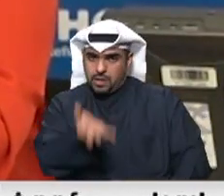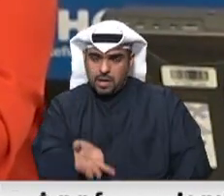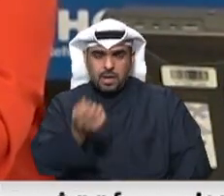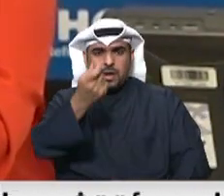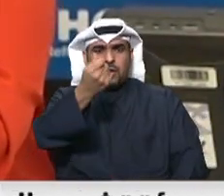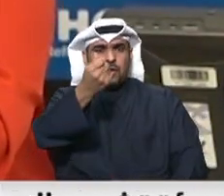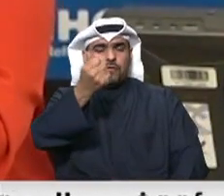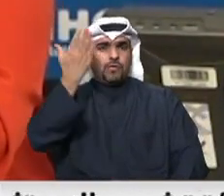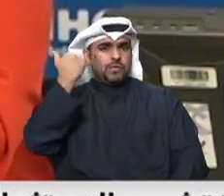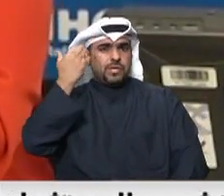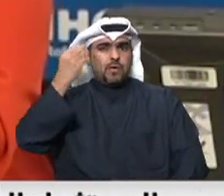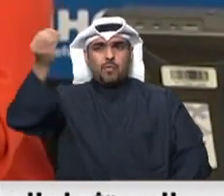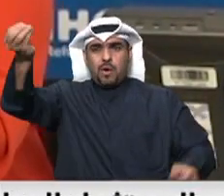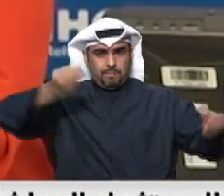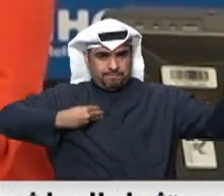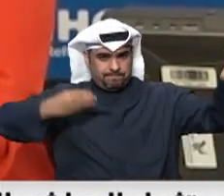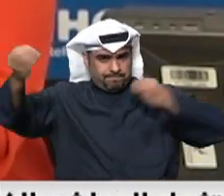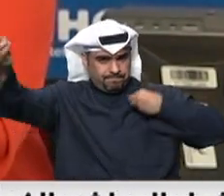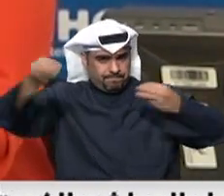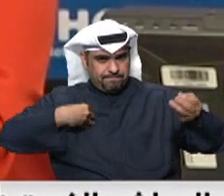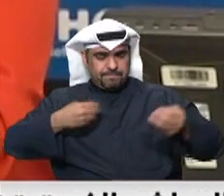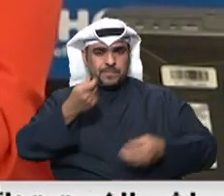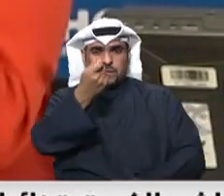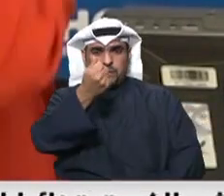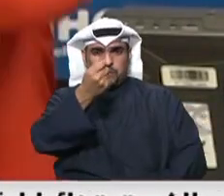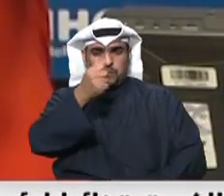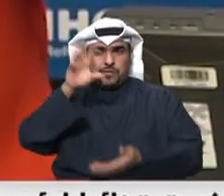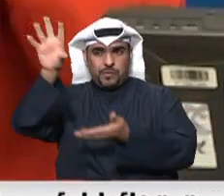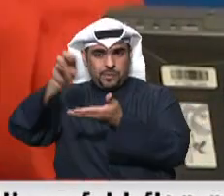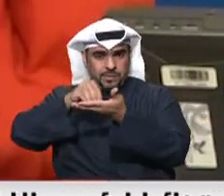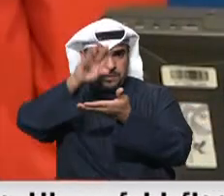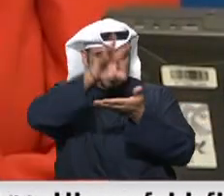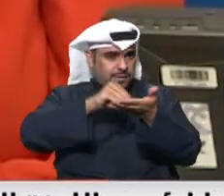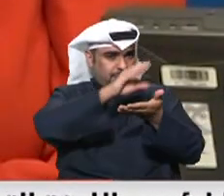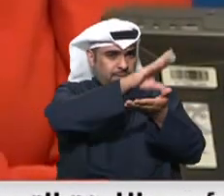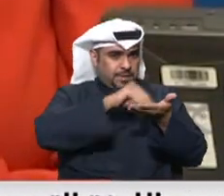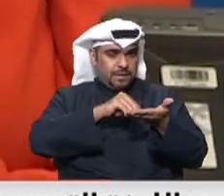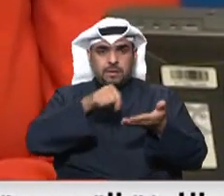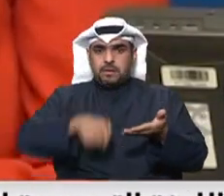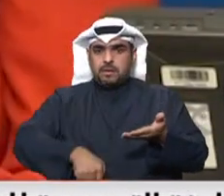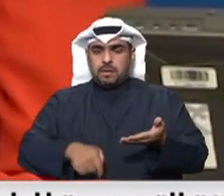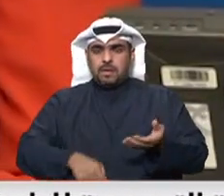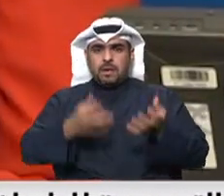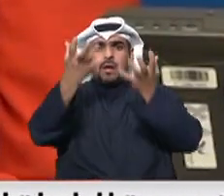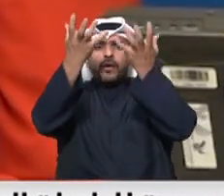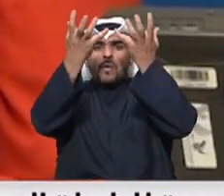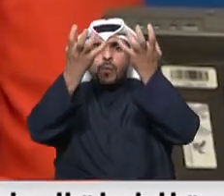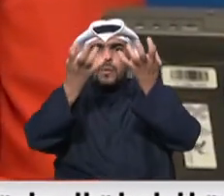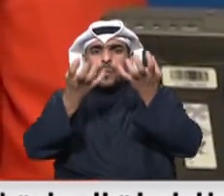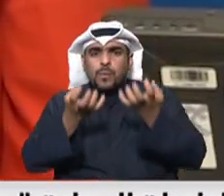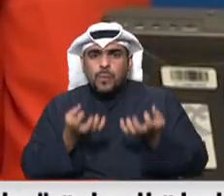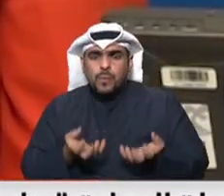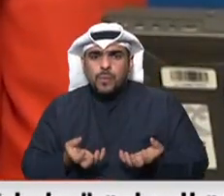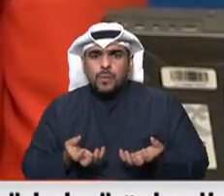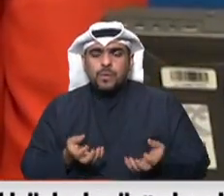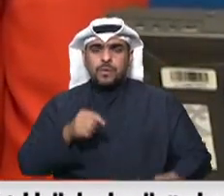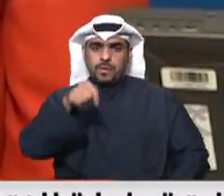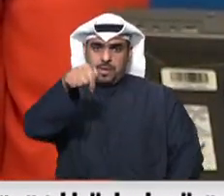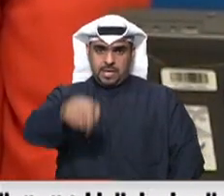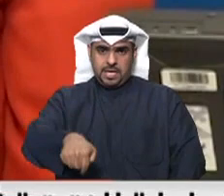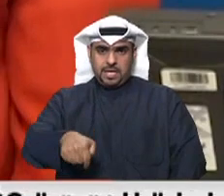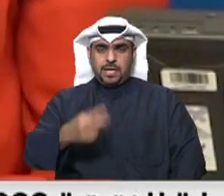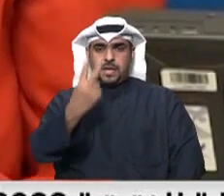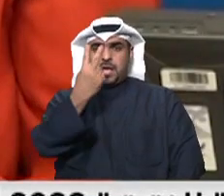يقلقني بشدة النزوح الجماعي داخل قطاع غزة ودفع الناس باتجاه الجنوب، لأن ثلثي سكان غزة هم